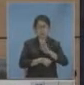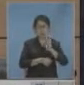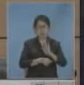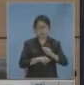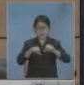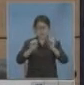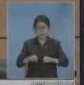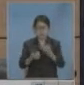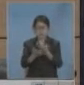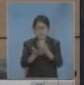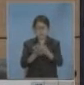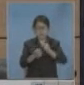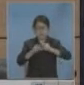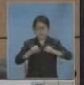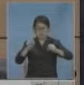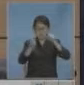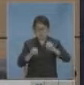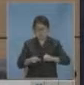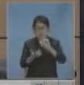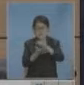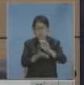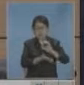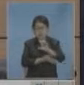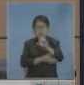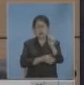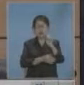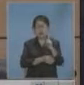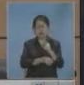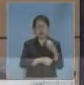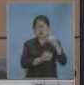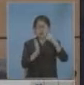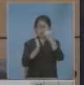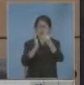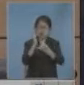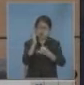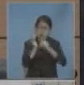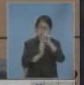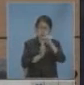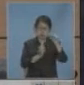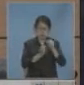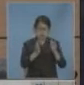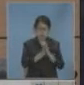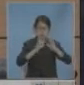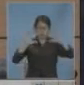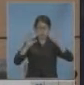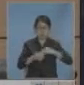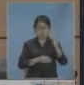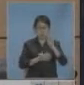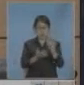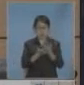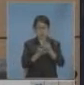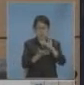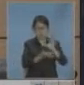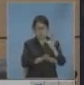มาณไปลงในพื้นที่ของสมาชิกสภาผู้แทนราษฎรที่ไม่ใช่พรรครัฐบาลตรงนี้